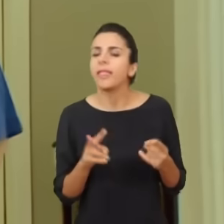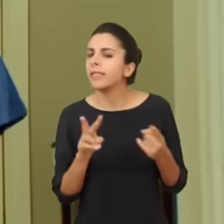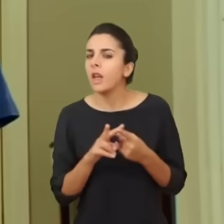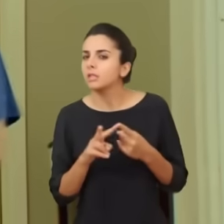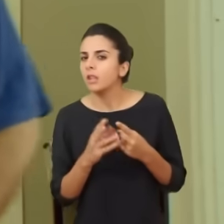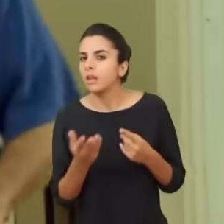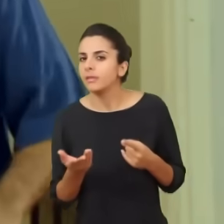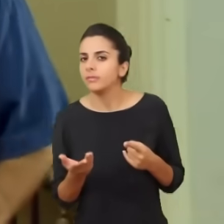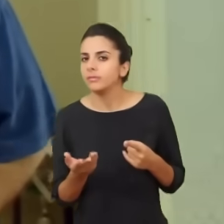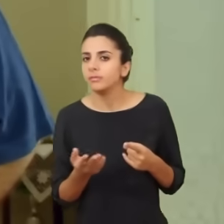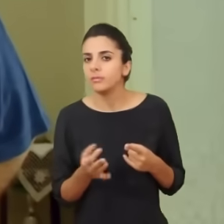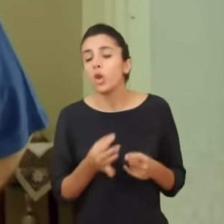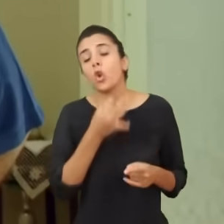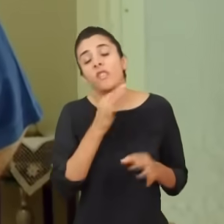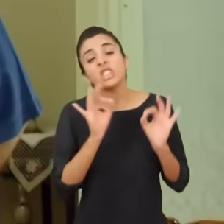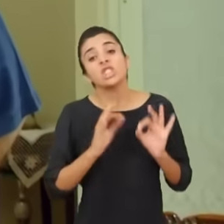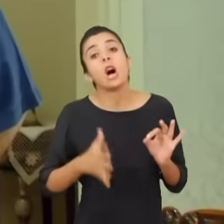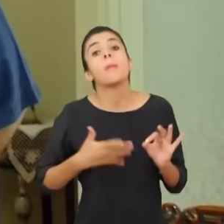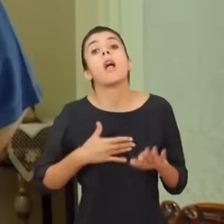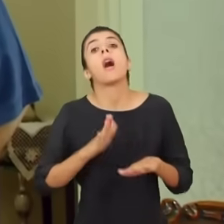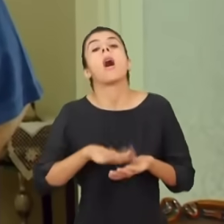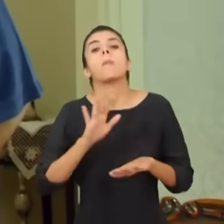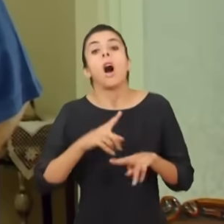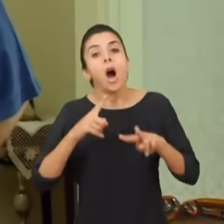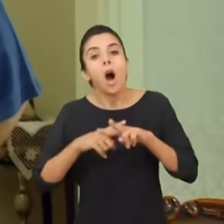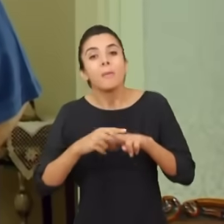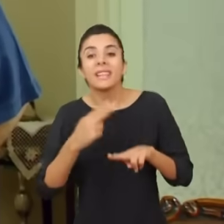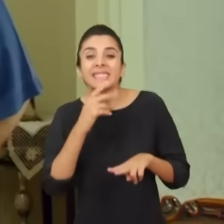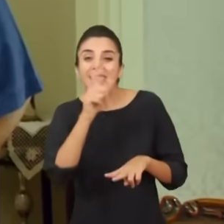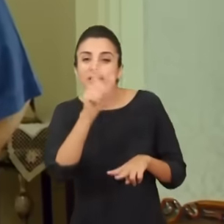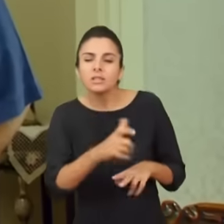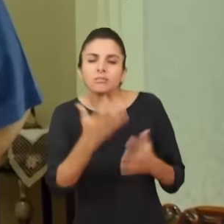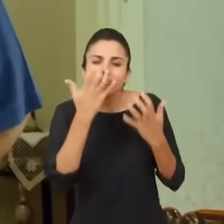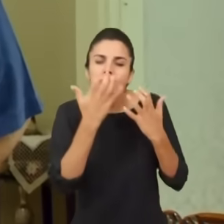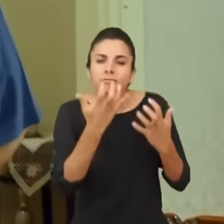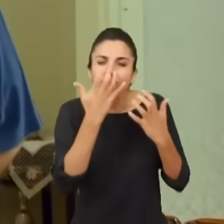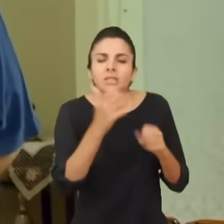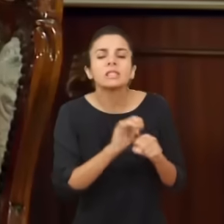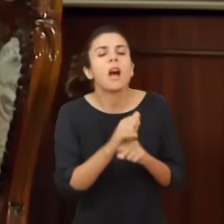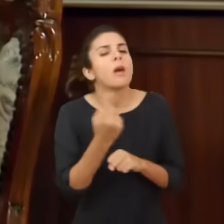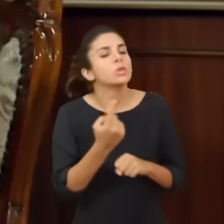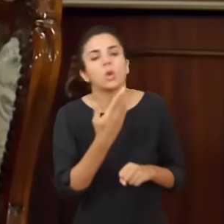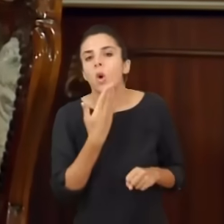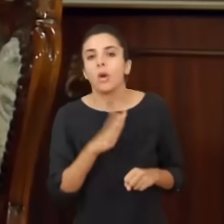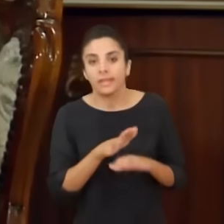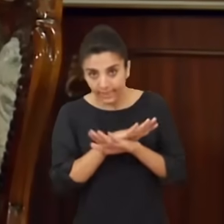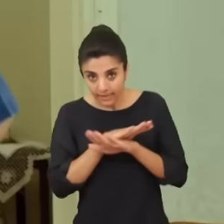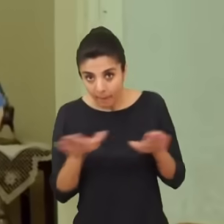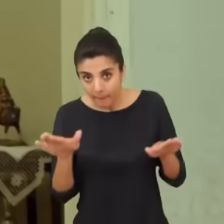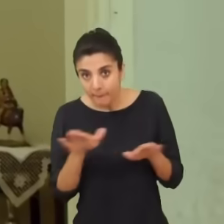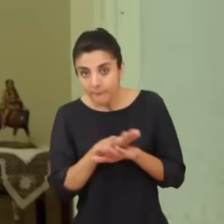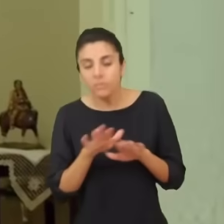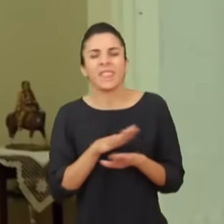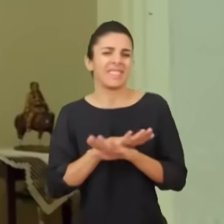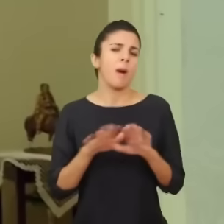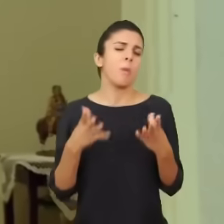Necla, efendim? Hiç merak etme, Ahmet kızımızın kılına zarar vermez. Tamam mı hayat? Tamam. Hadi tamam.